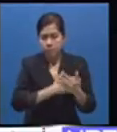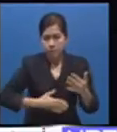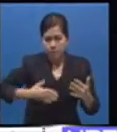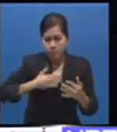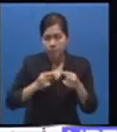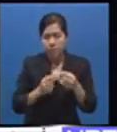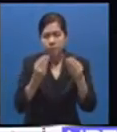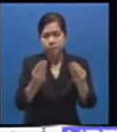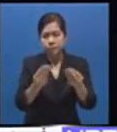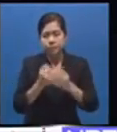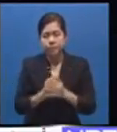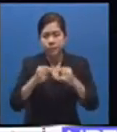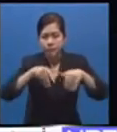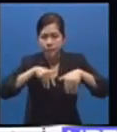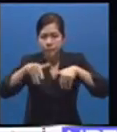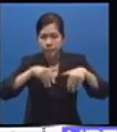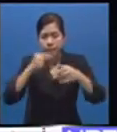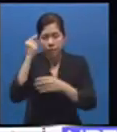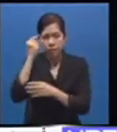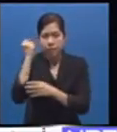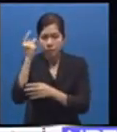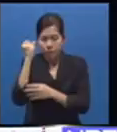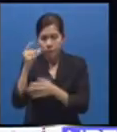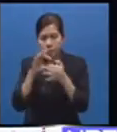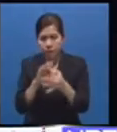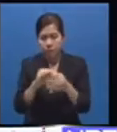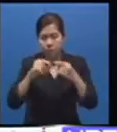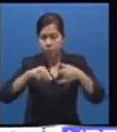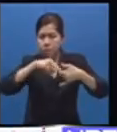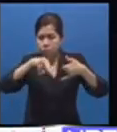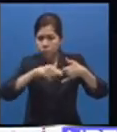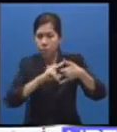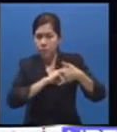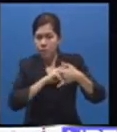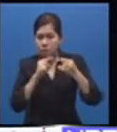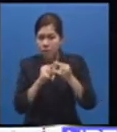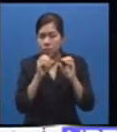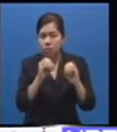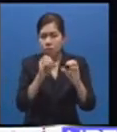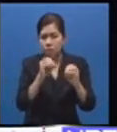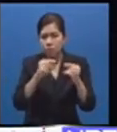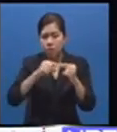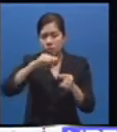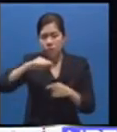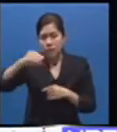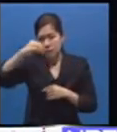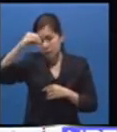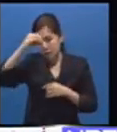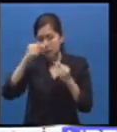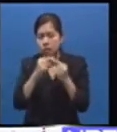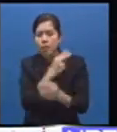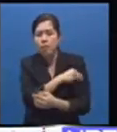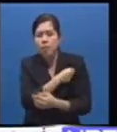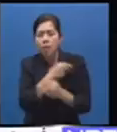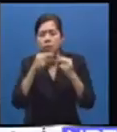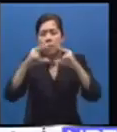แพทย์ไทยและให้ประชาชนมั่นใจในการรักษาอาการป่วยและปลูกฝังให้นักเรียนแพทย์นักเรียนพยาบาลลงพื้นที่